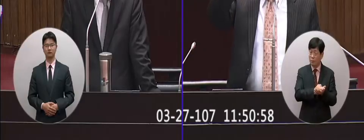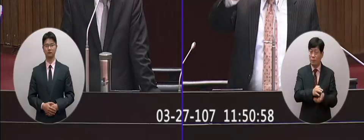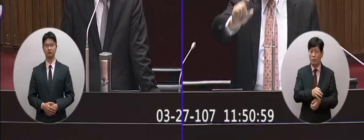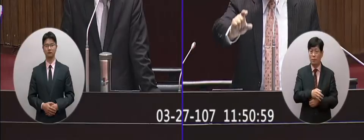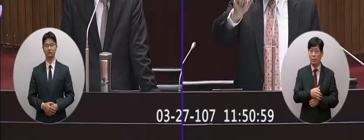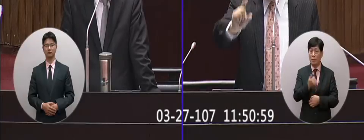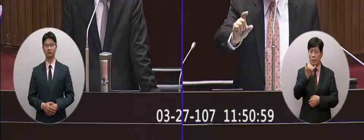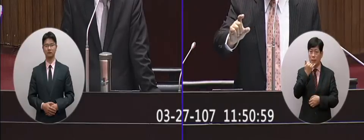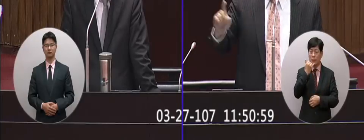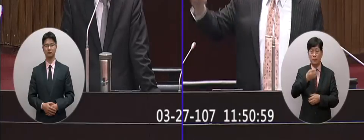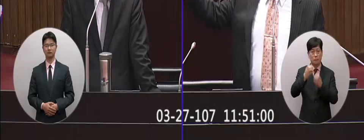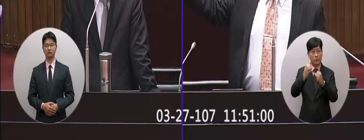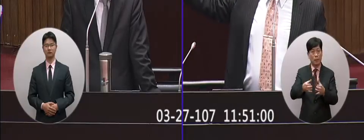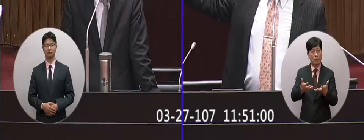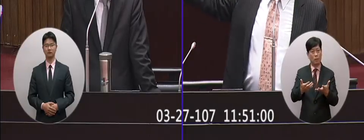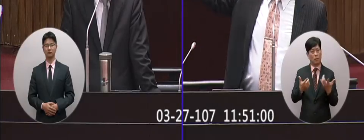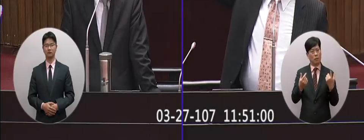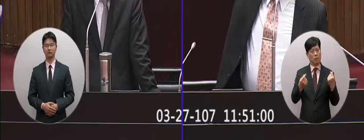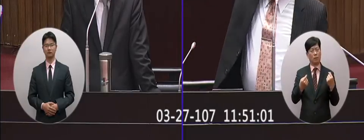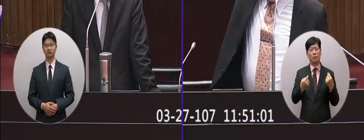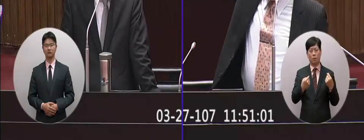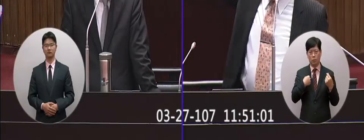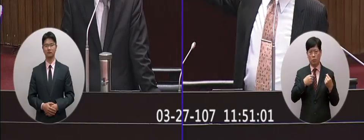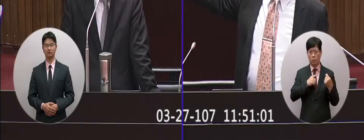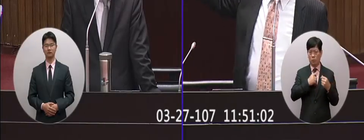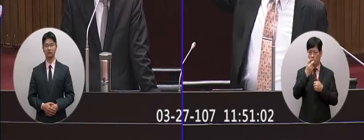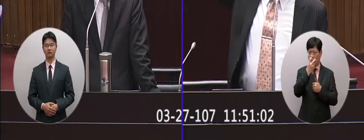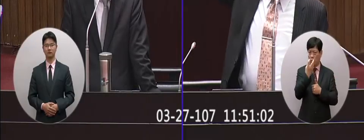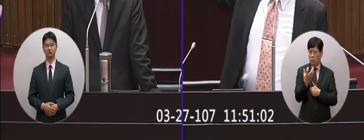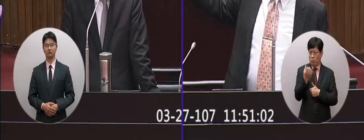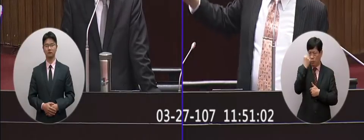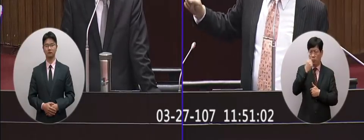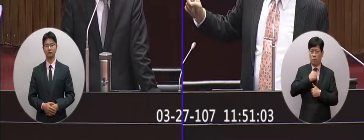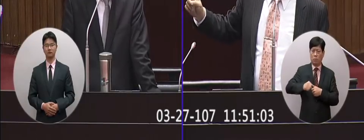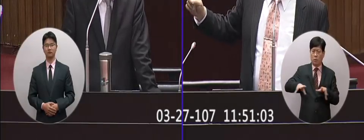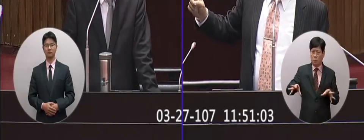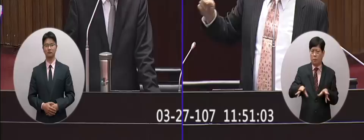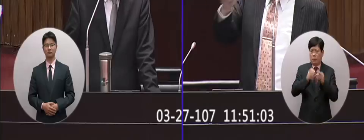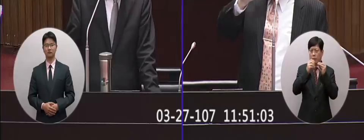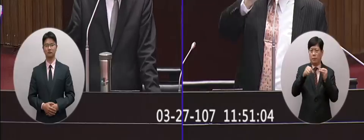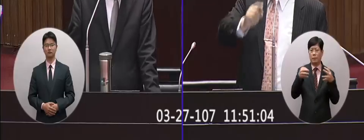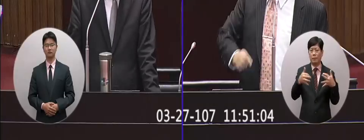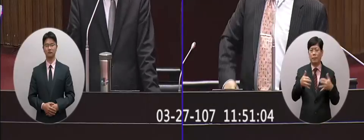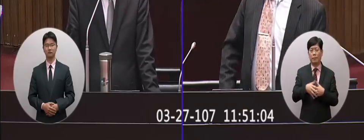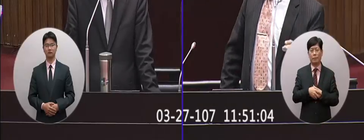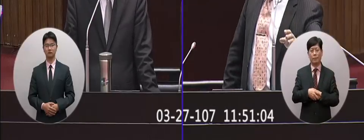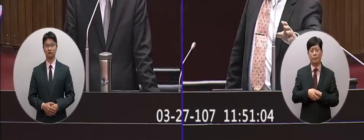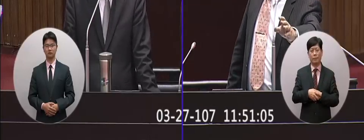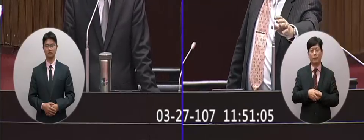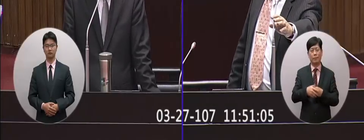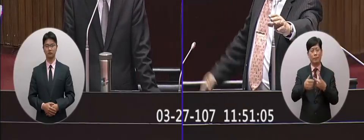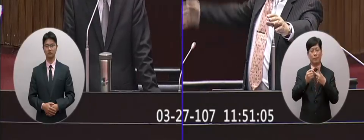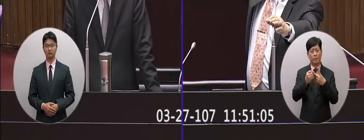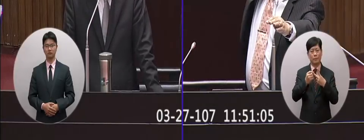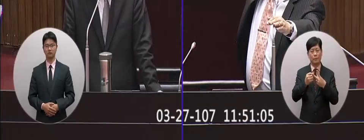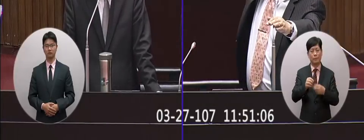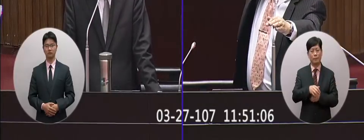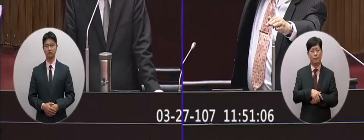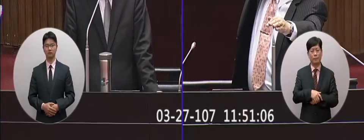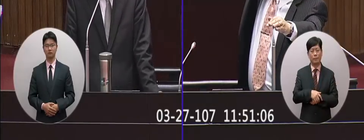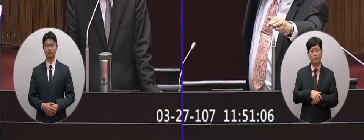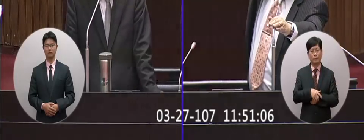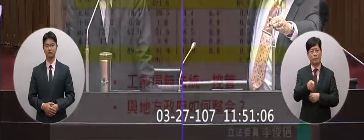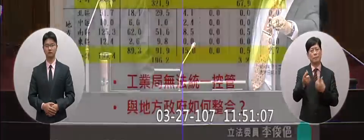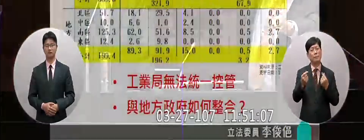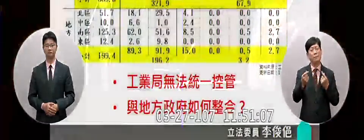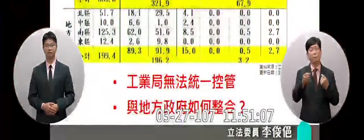格来这里设厂？这个就是我们管辖权的整合的问题了。这是第一个问题。来，第二个问题，好，这